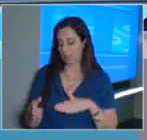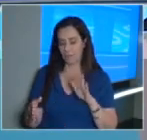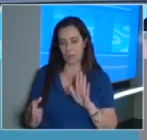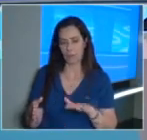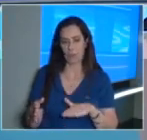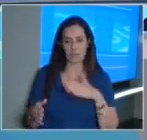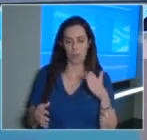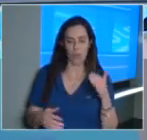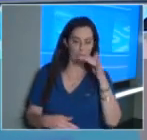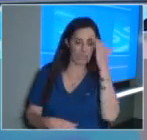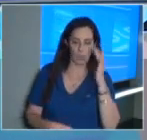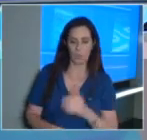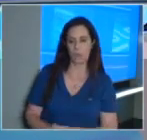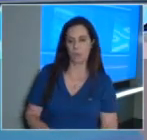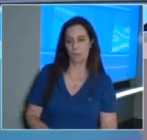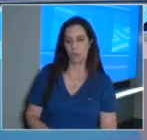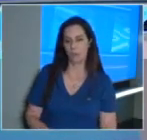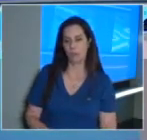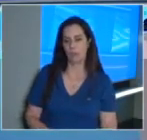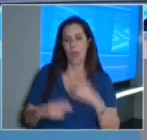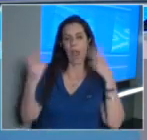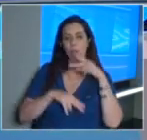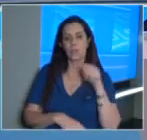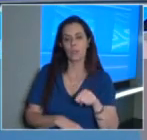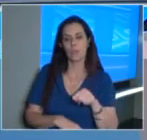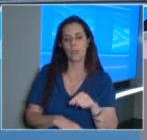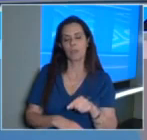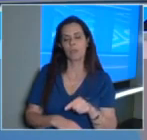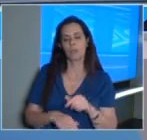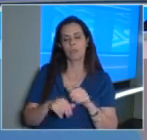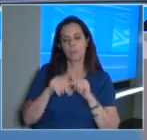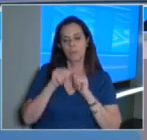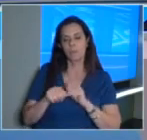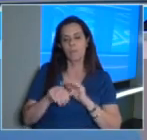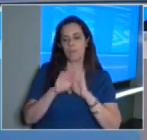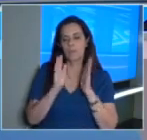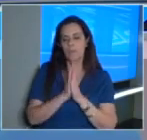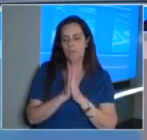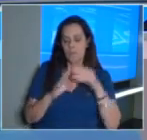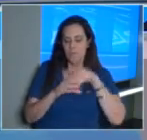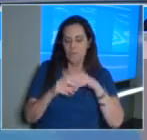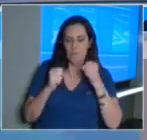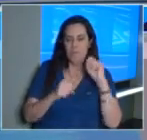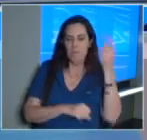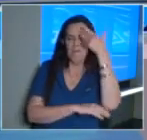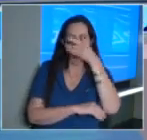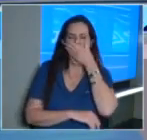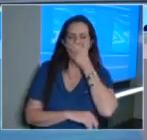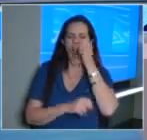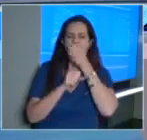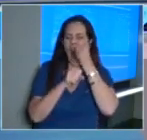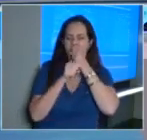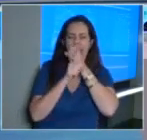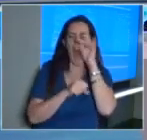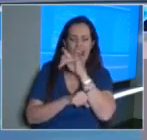גם בצד השמאל הקיצוני. הקונסנסוס הזה מחזק את כל הכוחות בתוך המדינה